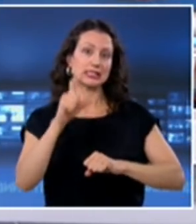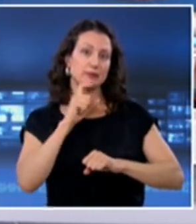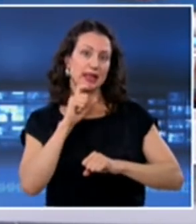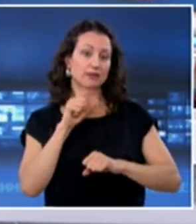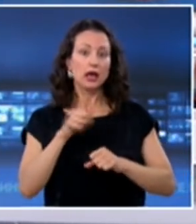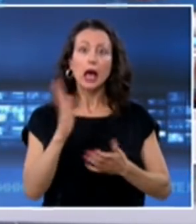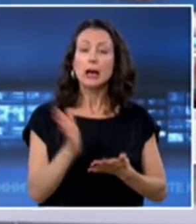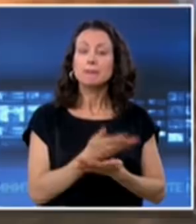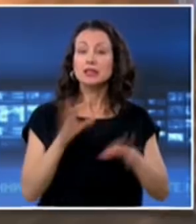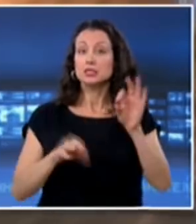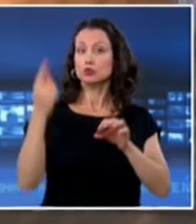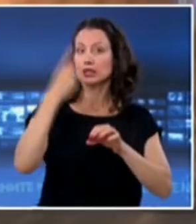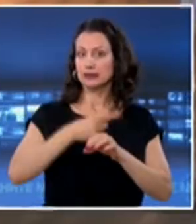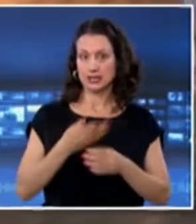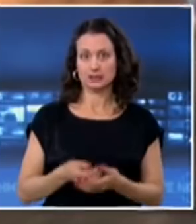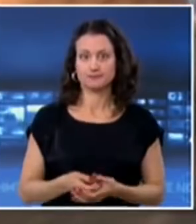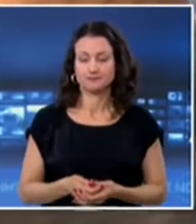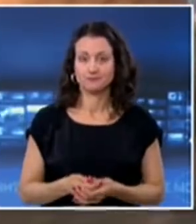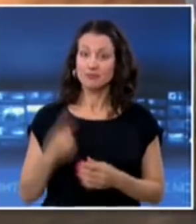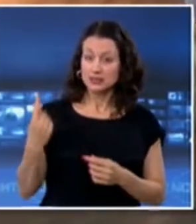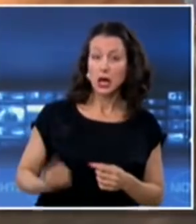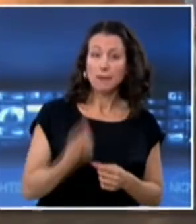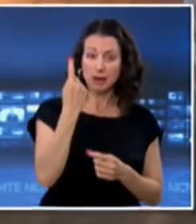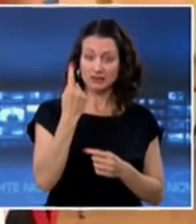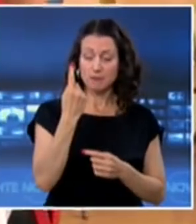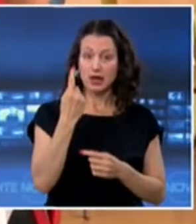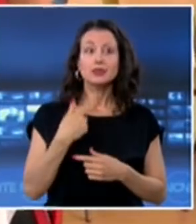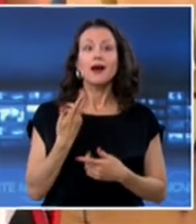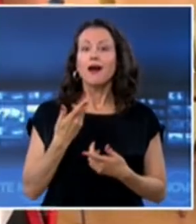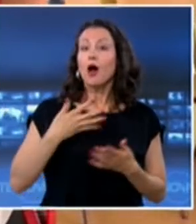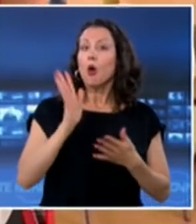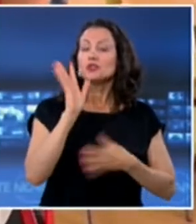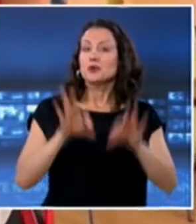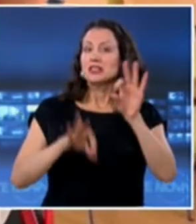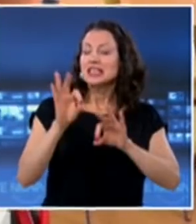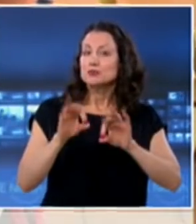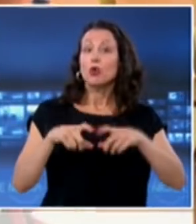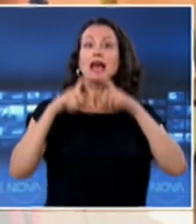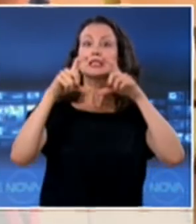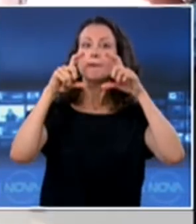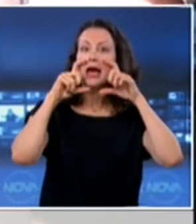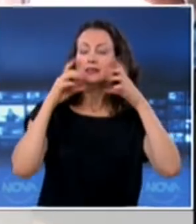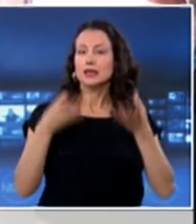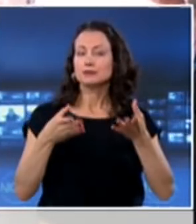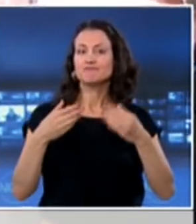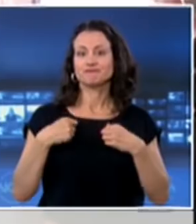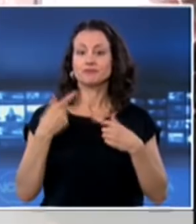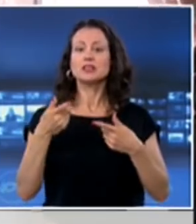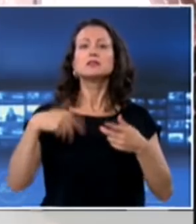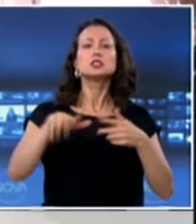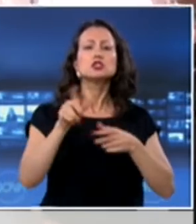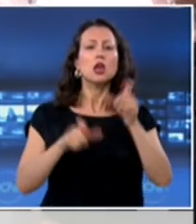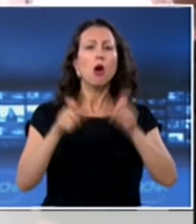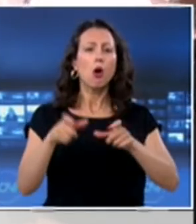Илиан Велков. За първи път на избори с маски. Гласоподавателите във всички секции, в които се гласуваше за